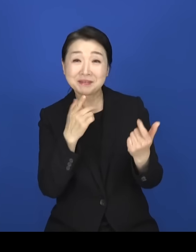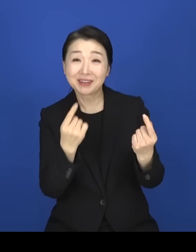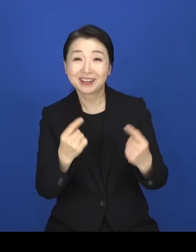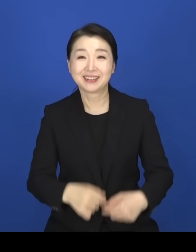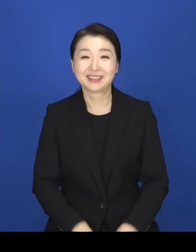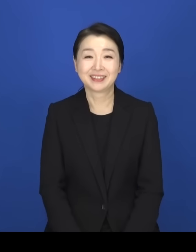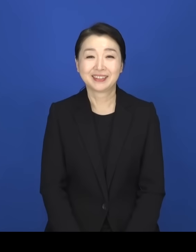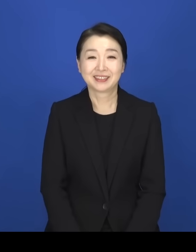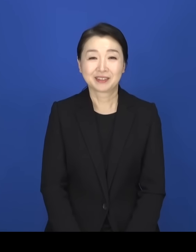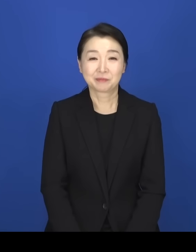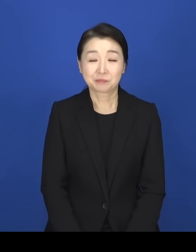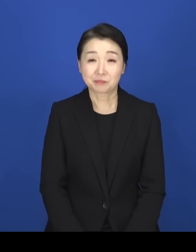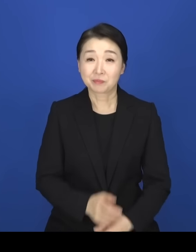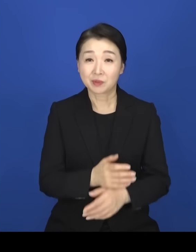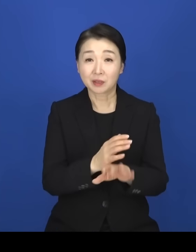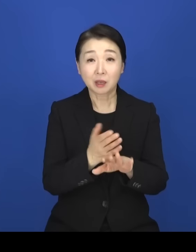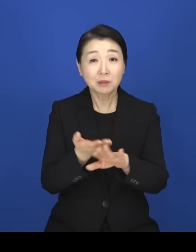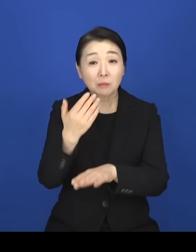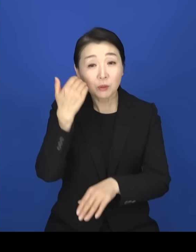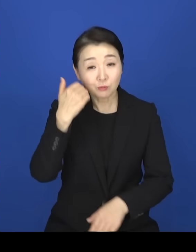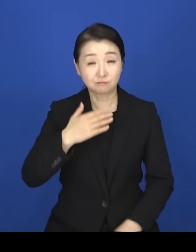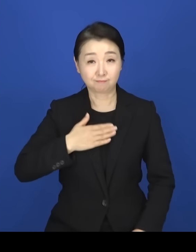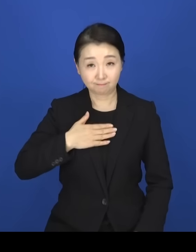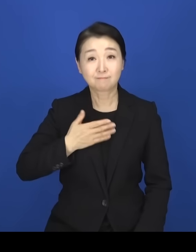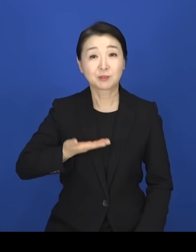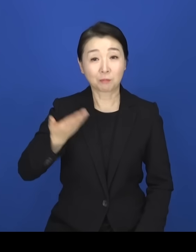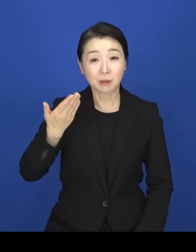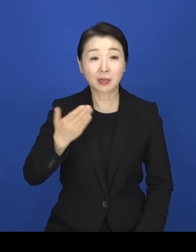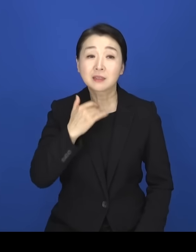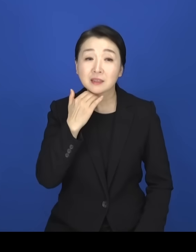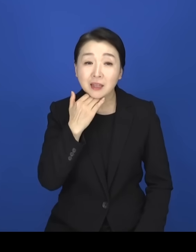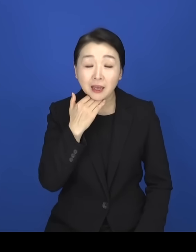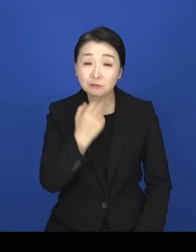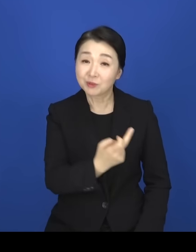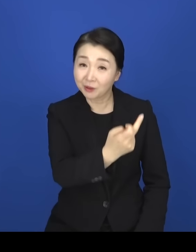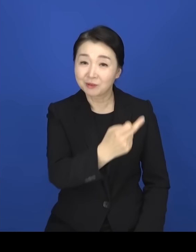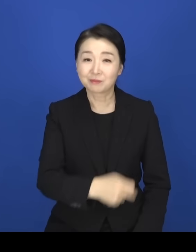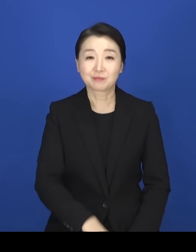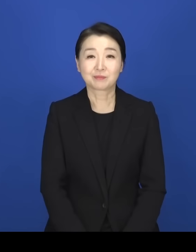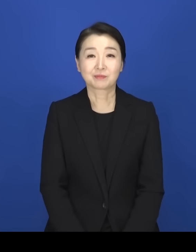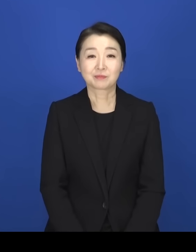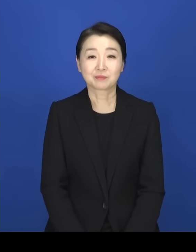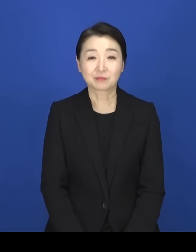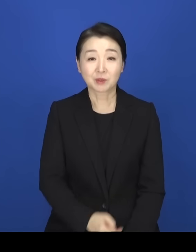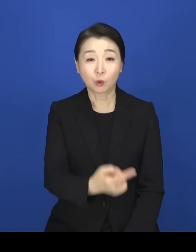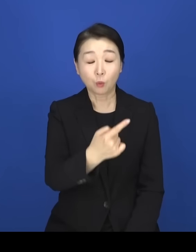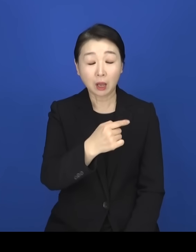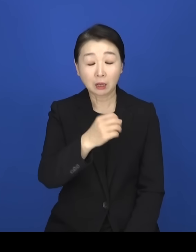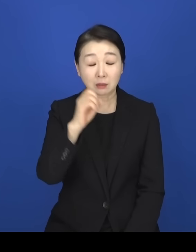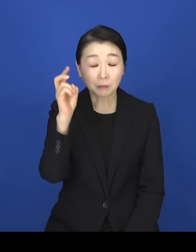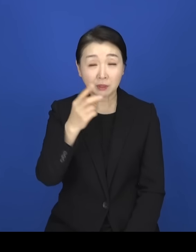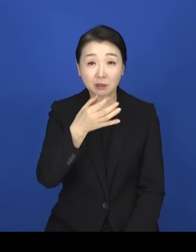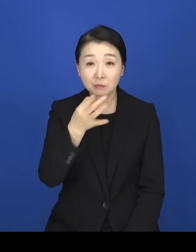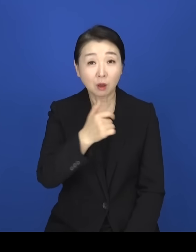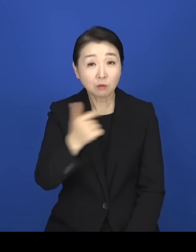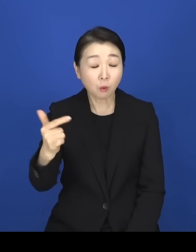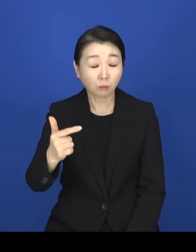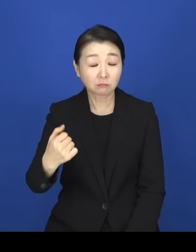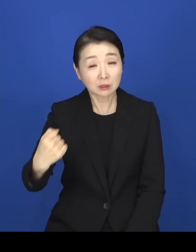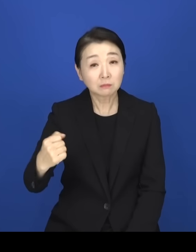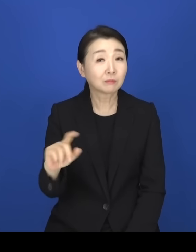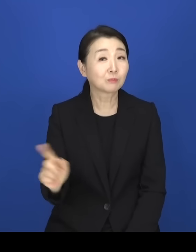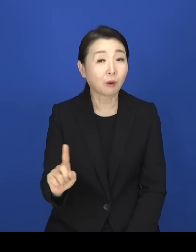근데 확실히 개그맨 누가 선배죠? 제가 선배고 정몽규 씨야. 나이는 기리 씨가 형이고. 네. 그 나오니까 갑자기 음성이 보통 때보다 굉장히 크고 박력